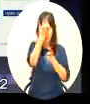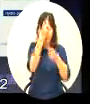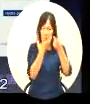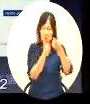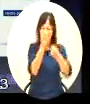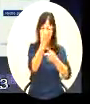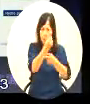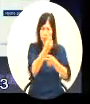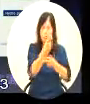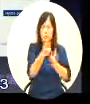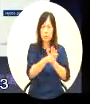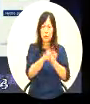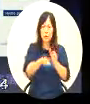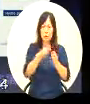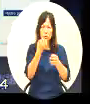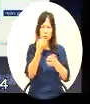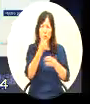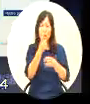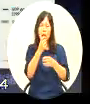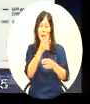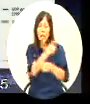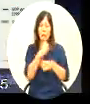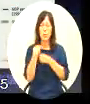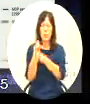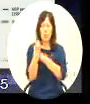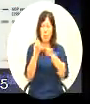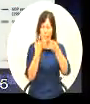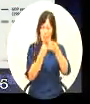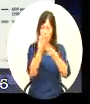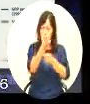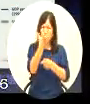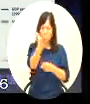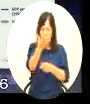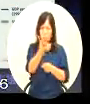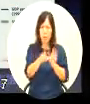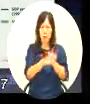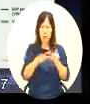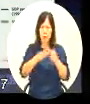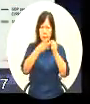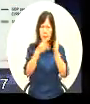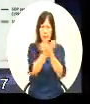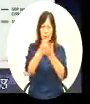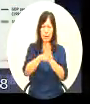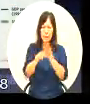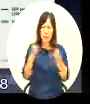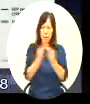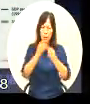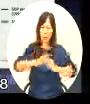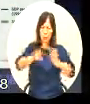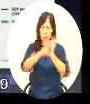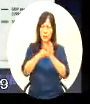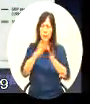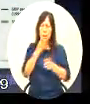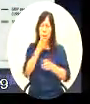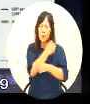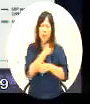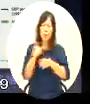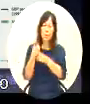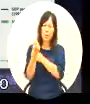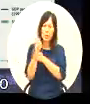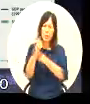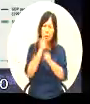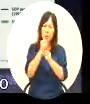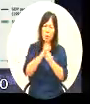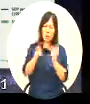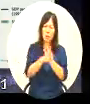分之多少，你会发现他们绿能所占的真的是非常的高。然后第二个，大家很担心发展绿能产业，发展要往这个